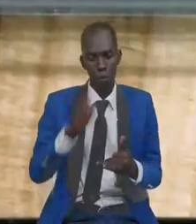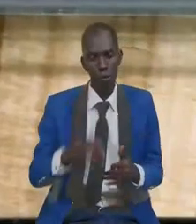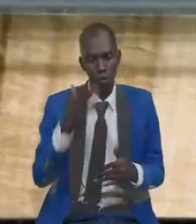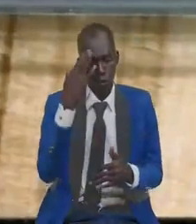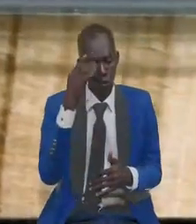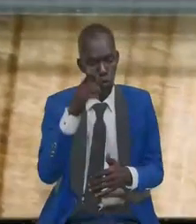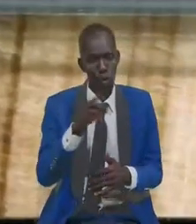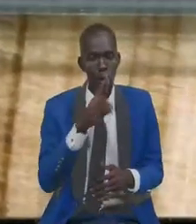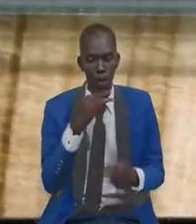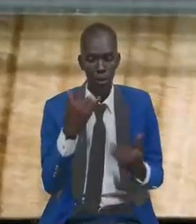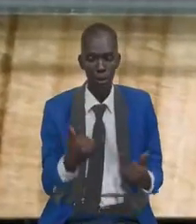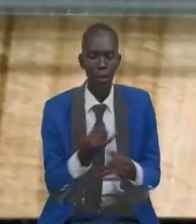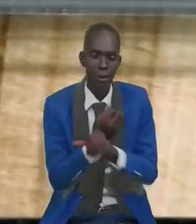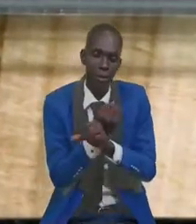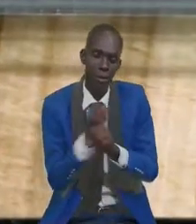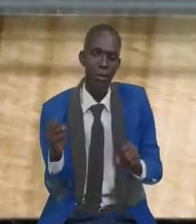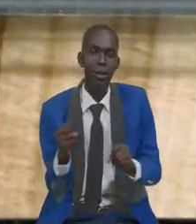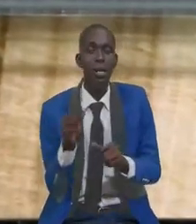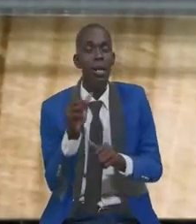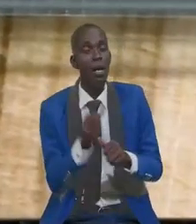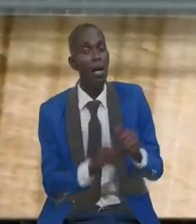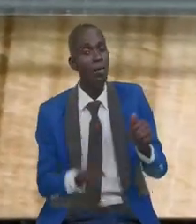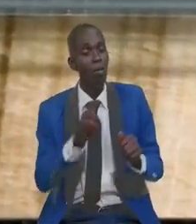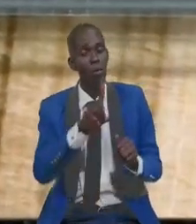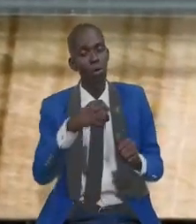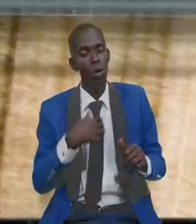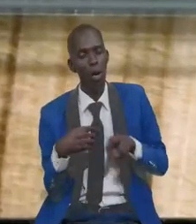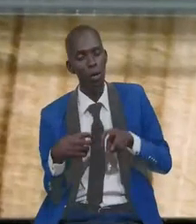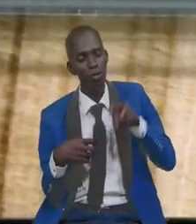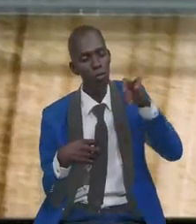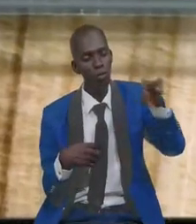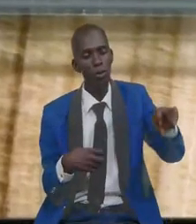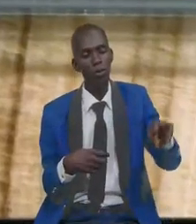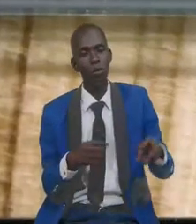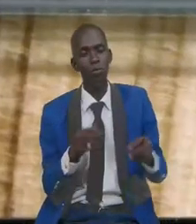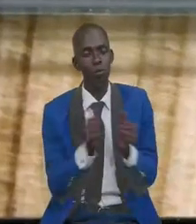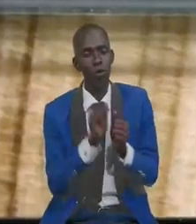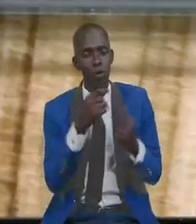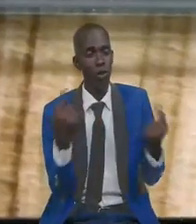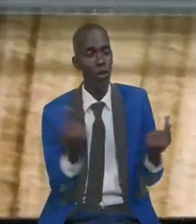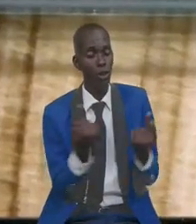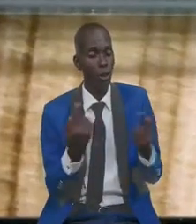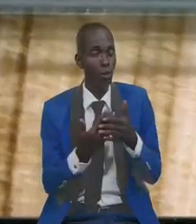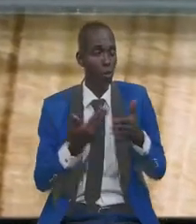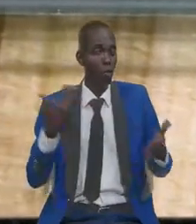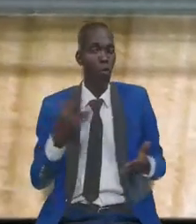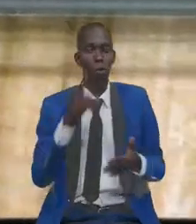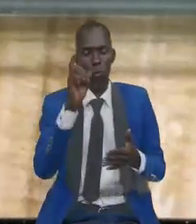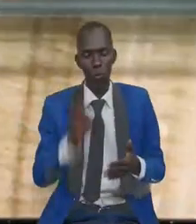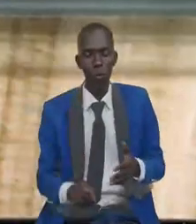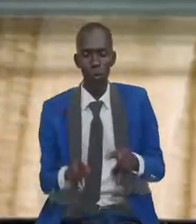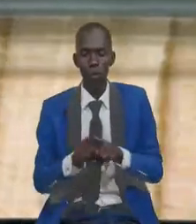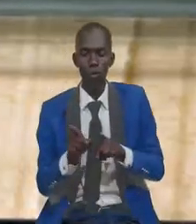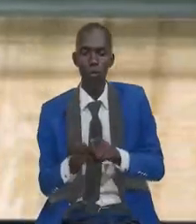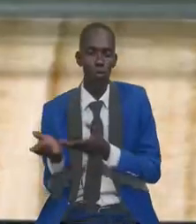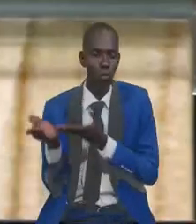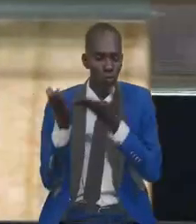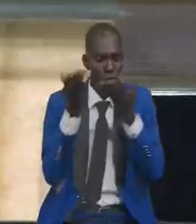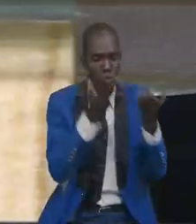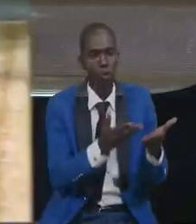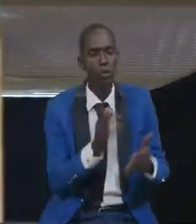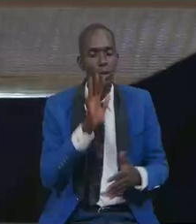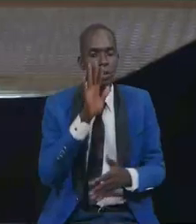connaître. Là où votre péché a voyagé pour atteindre dans le passé, votre vie de sainteté également doit voyager pour aller à ces lieux. Et à